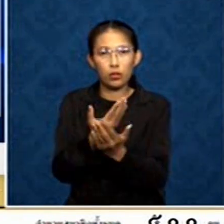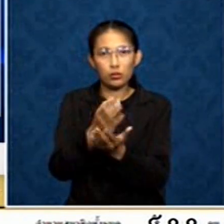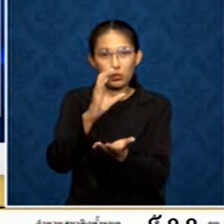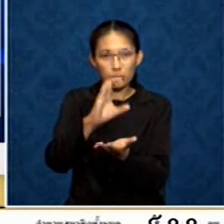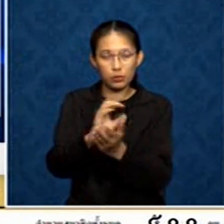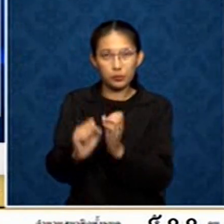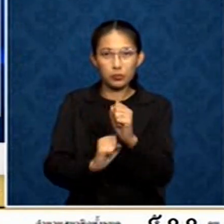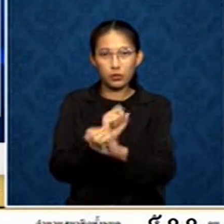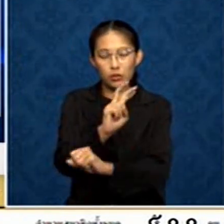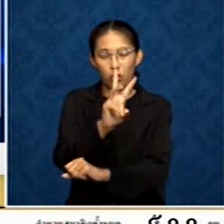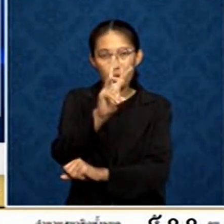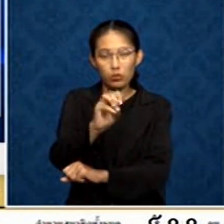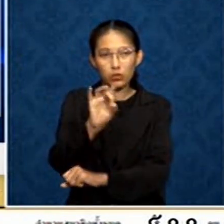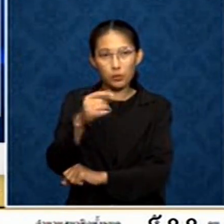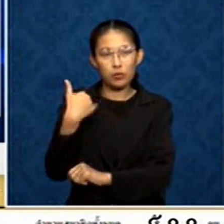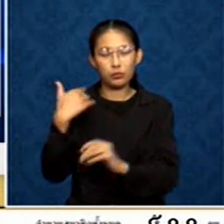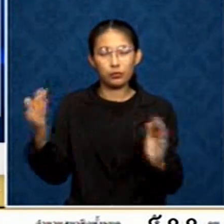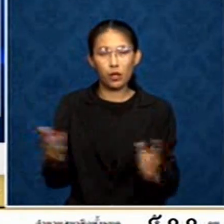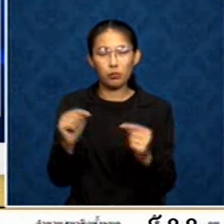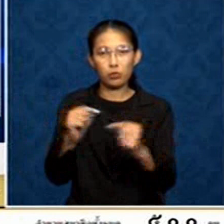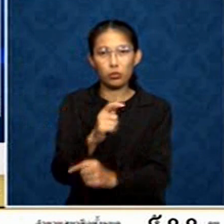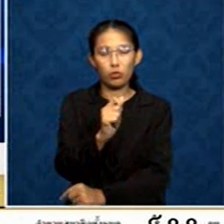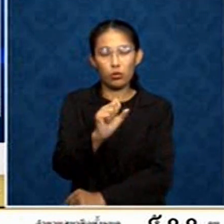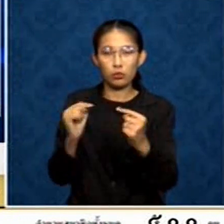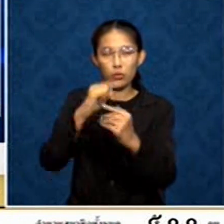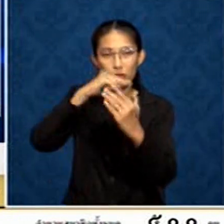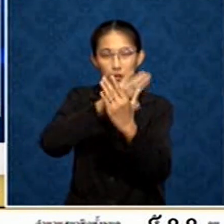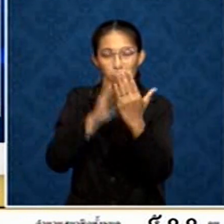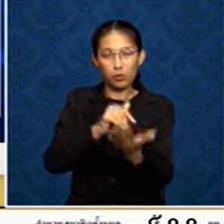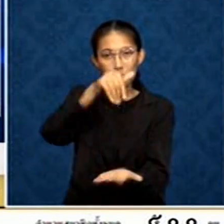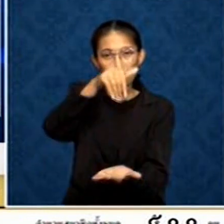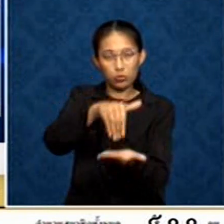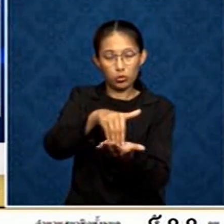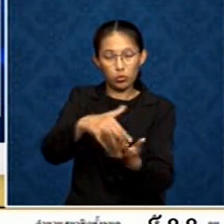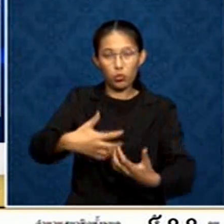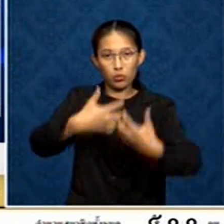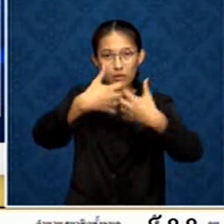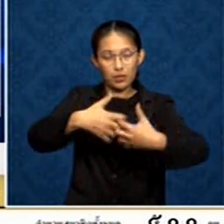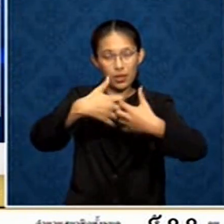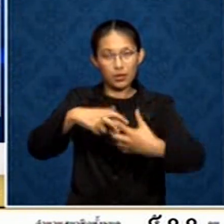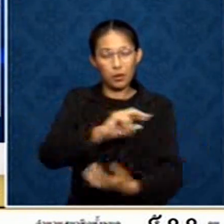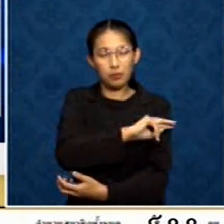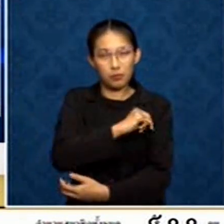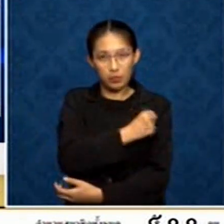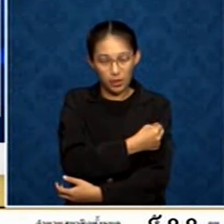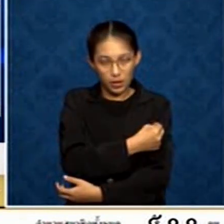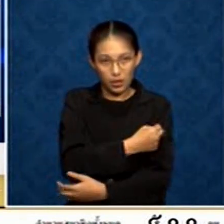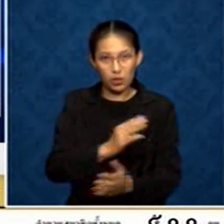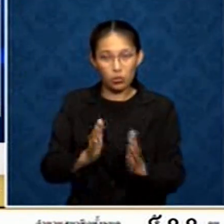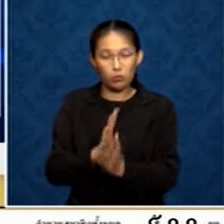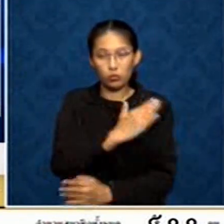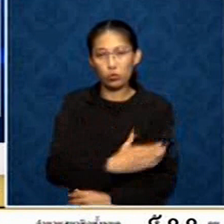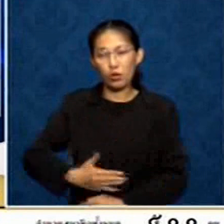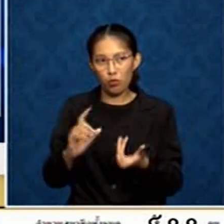ประมาณเพิ่มมากขึ้นแต่ว่ายังคงไม่เพียงพอเพราะว่าความจำเป็นในเรื่องของงบประมาณแต่ก็ยังเป็นเรื่องที่จะต้องบริหารจัดการเพื่อให้มี